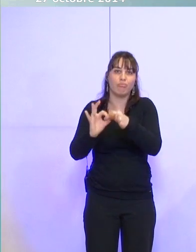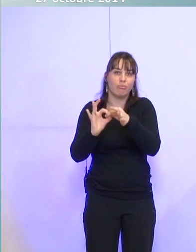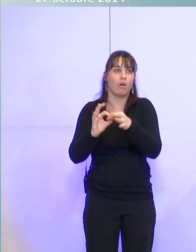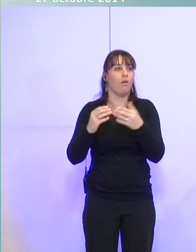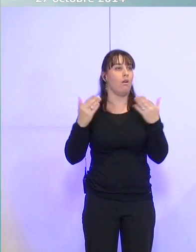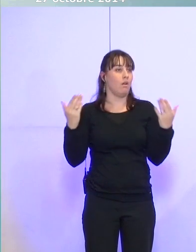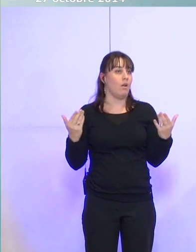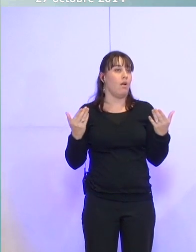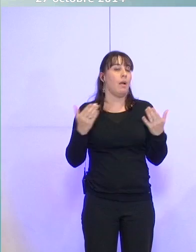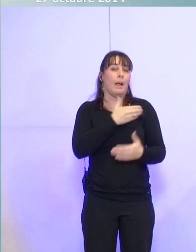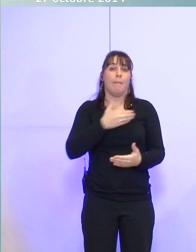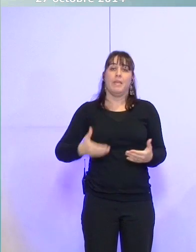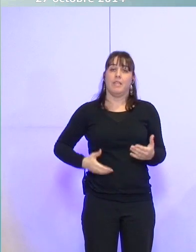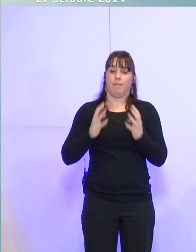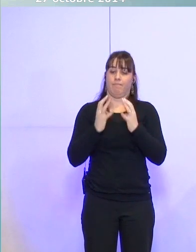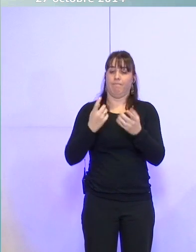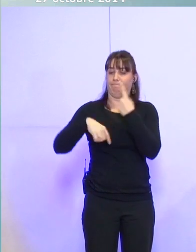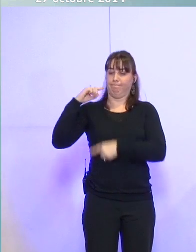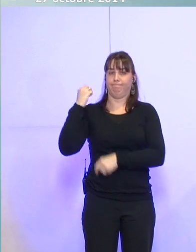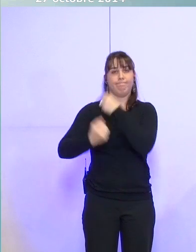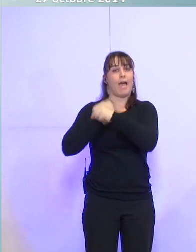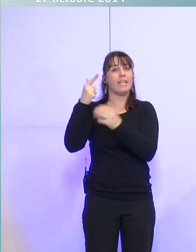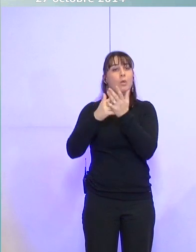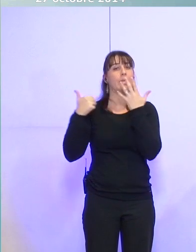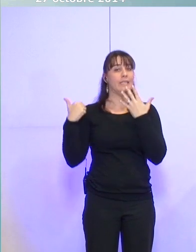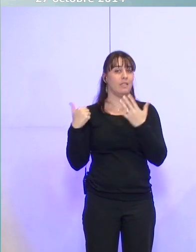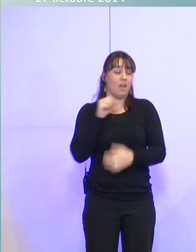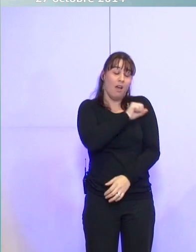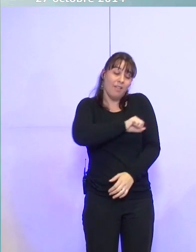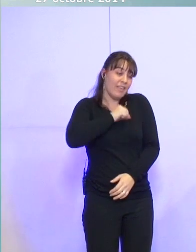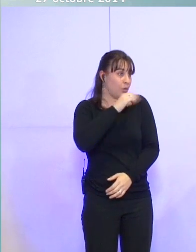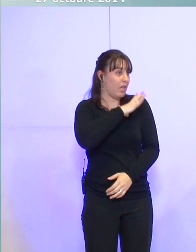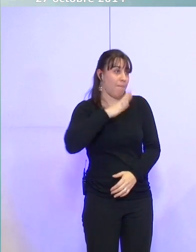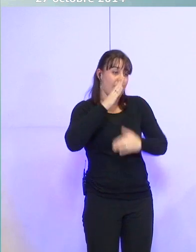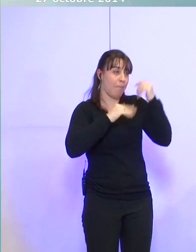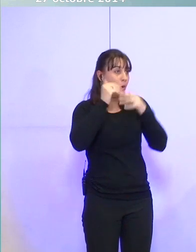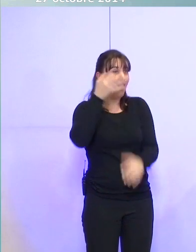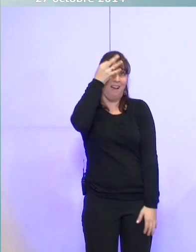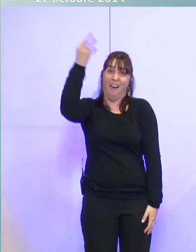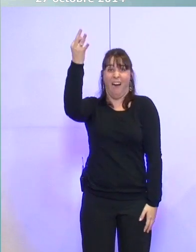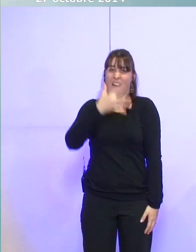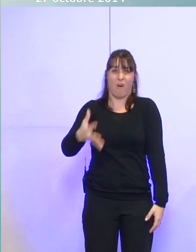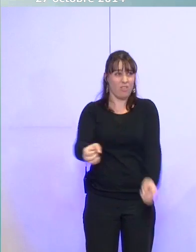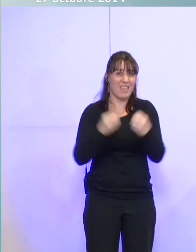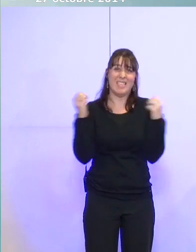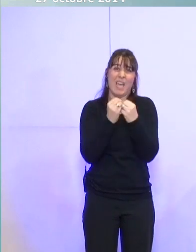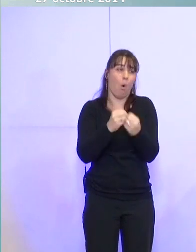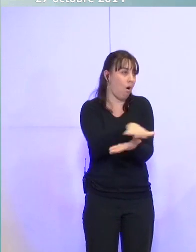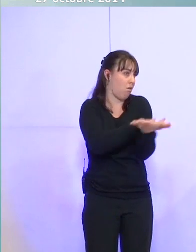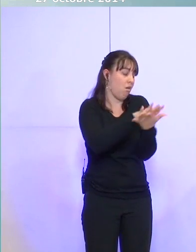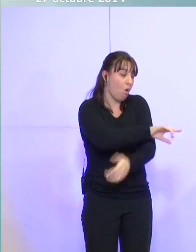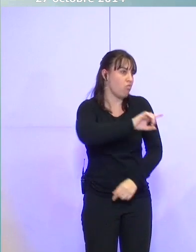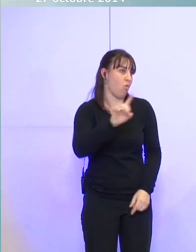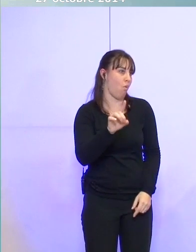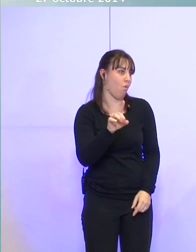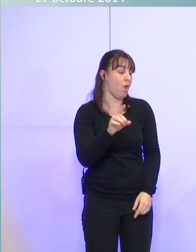par l'ancienne municipalité dès 2006. Je suis désolée, Madame Lheureux, mais vous n'avez rien inventé sur ce dossier. Vous n'avez pas le